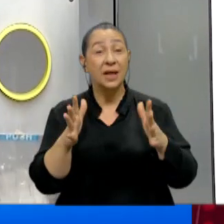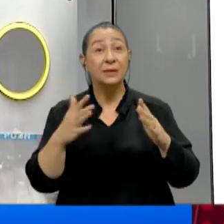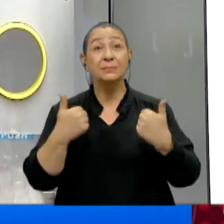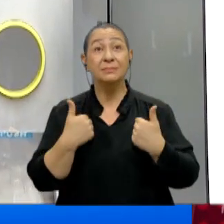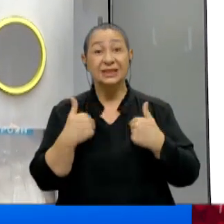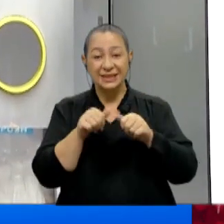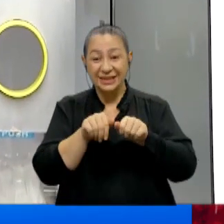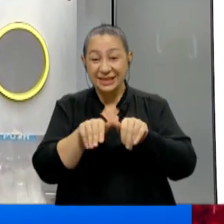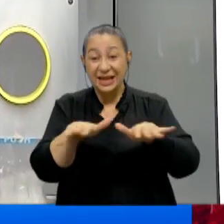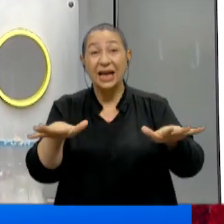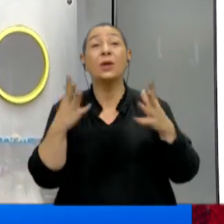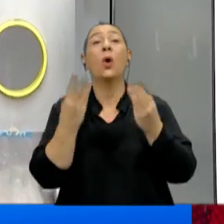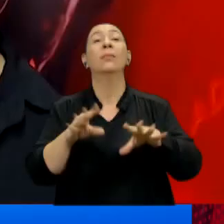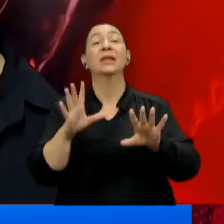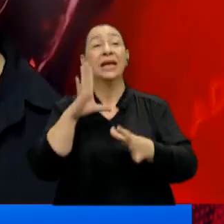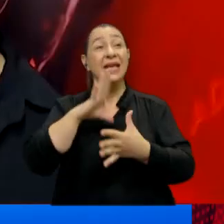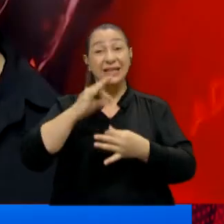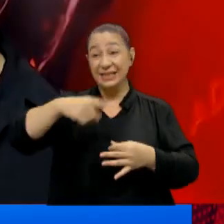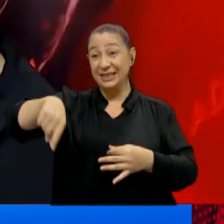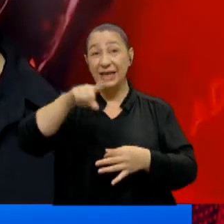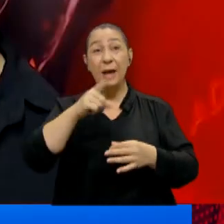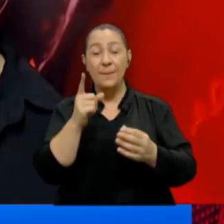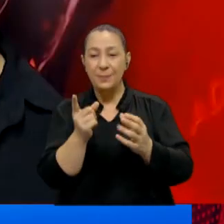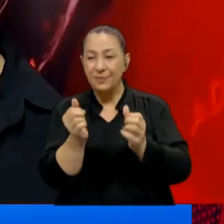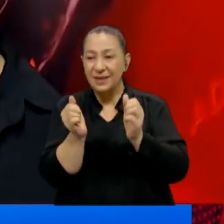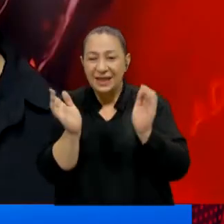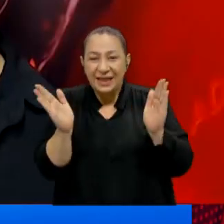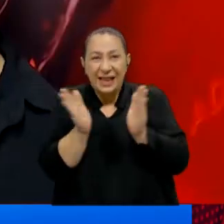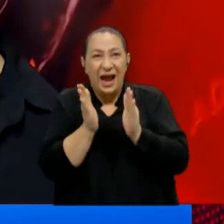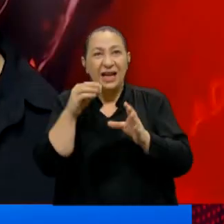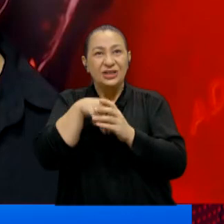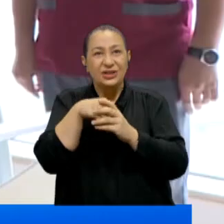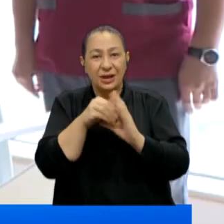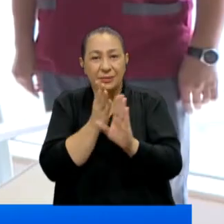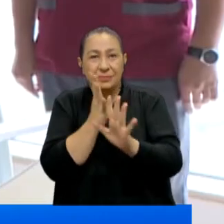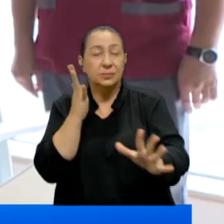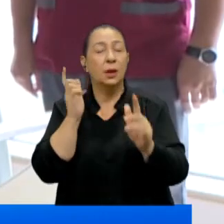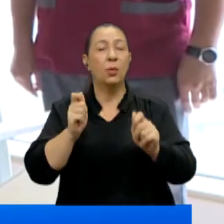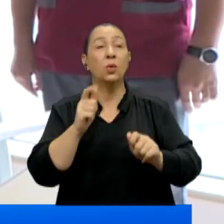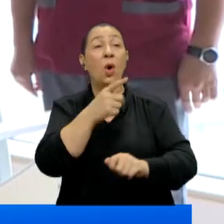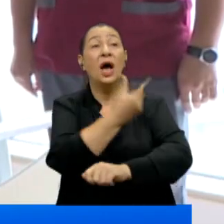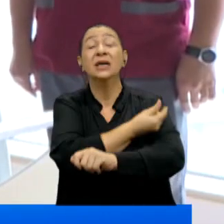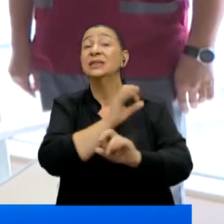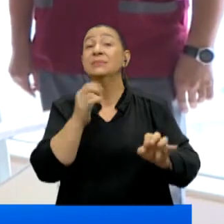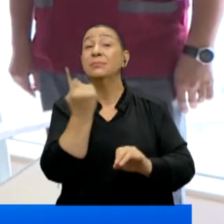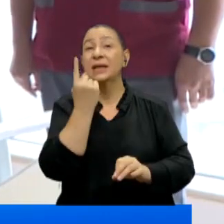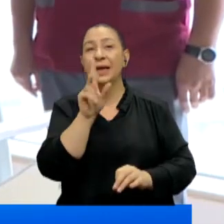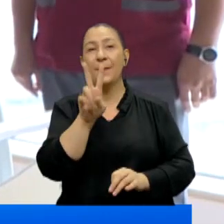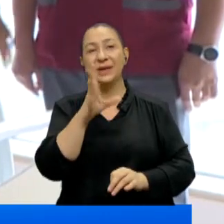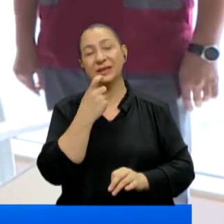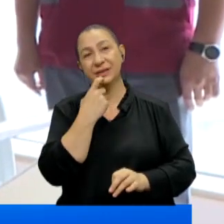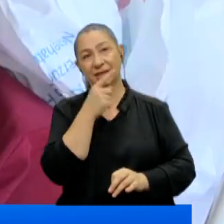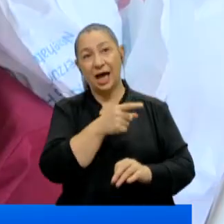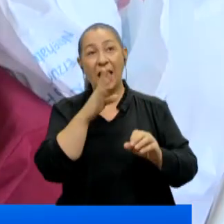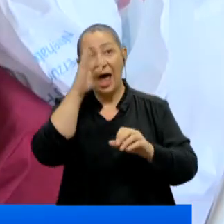biz yaygınlaştıramadık ve insanları bir arada dar alanlarda tutuyoruz. O aşısızlardan biri de 25